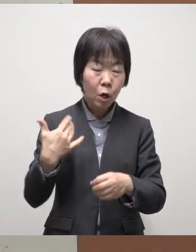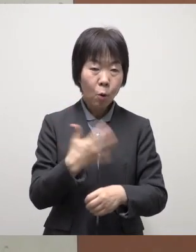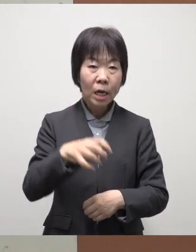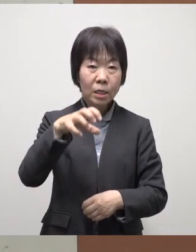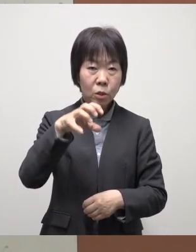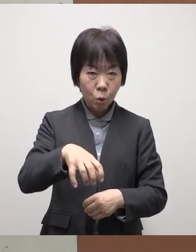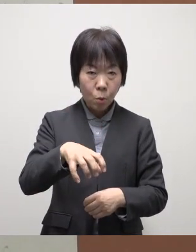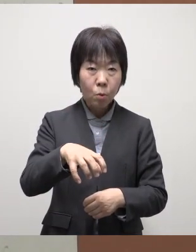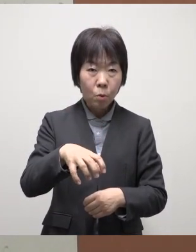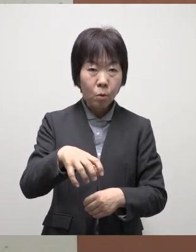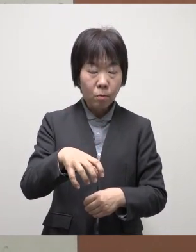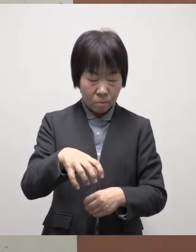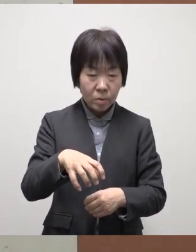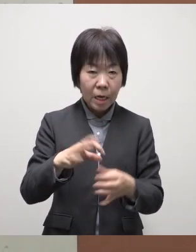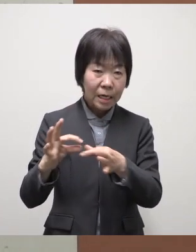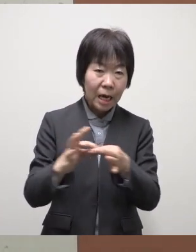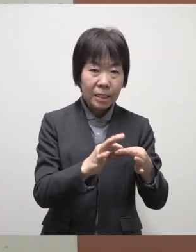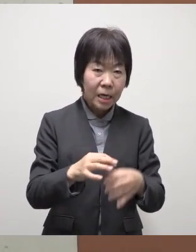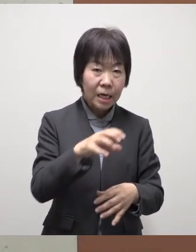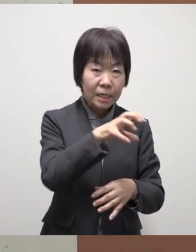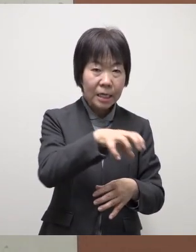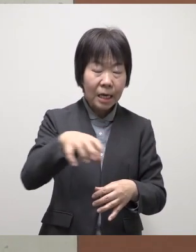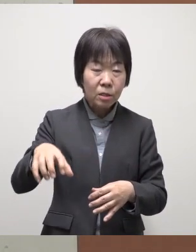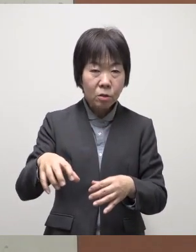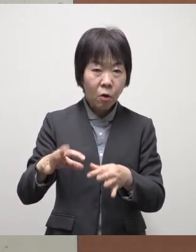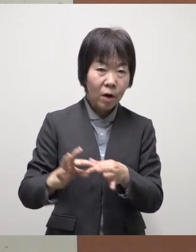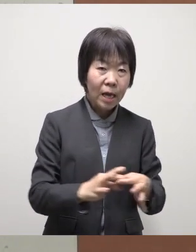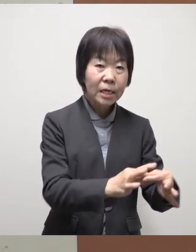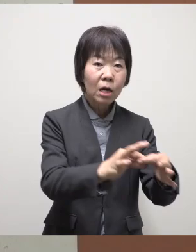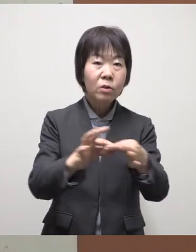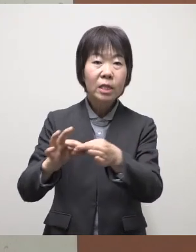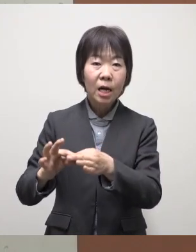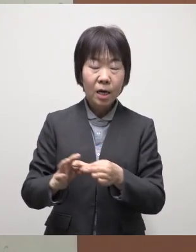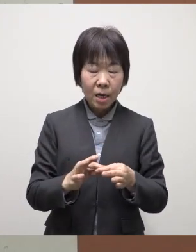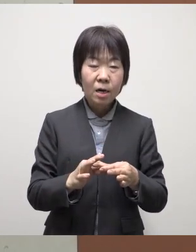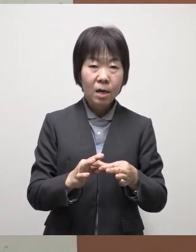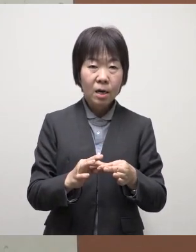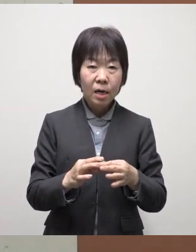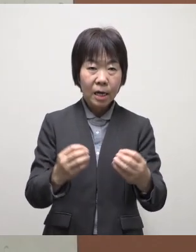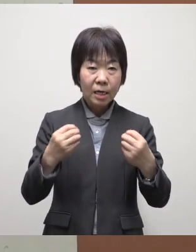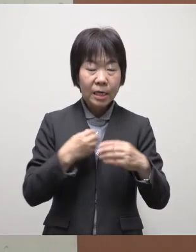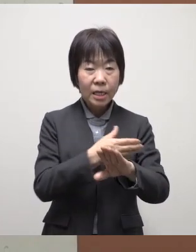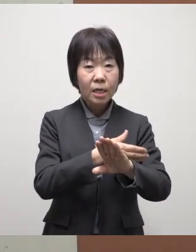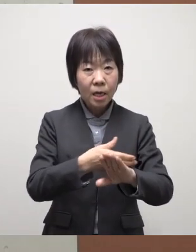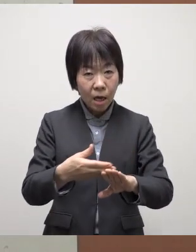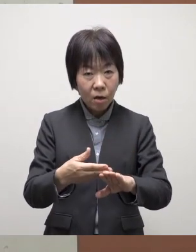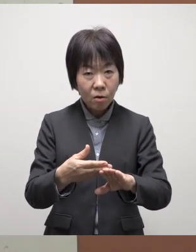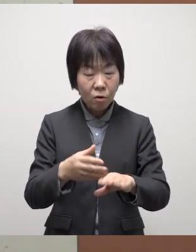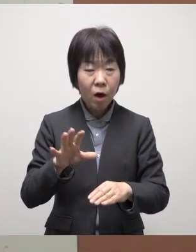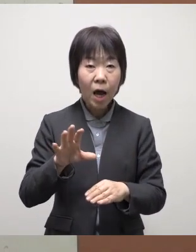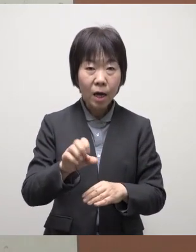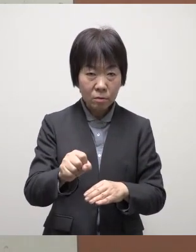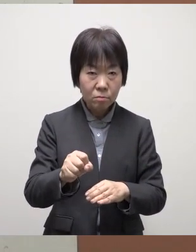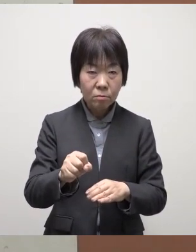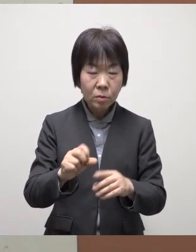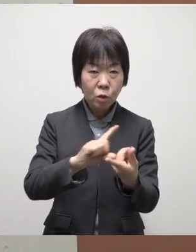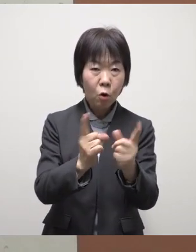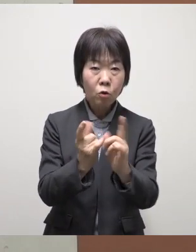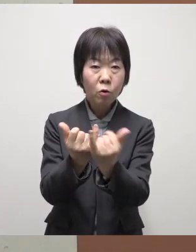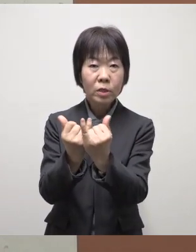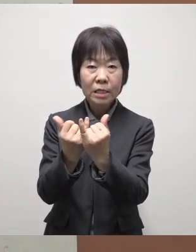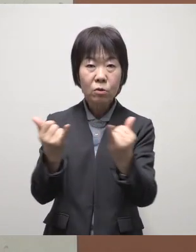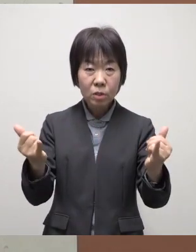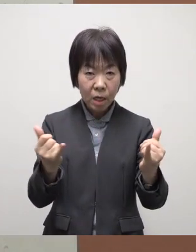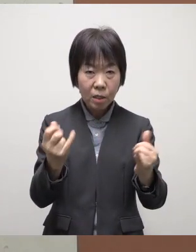保健場をはじめ関係機関と連携をしながら感染経路の把握や濃厚